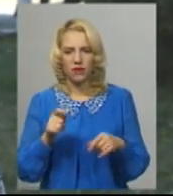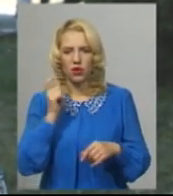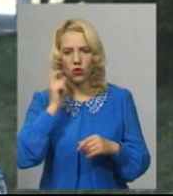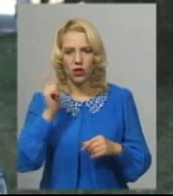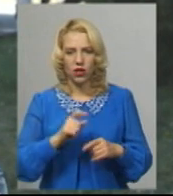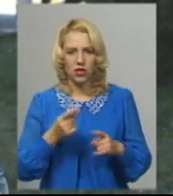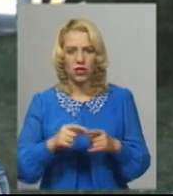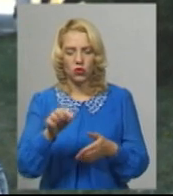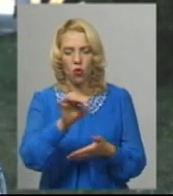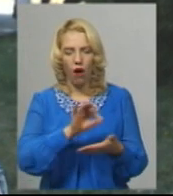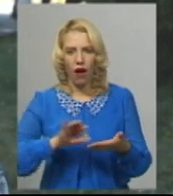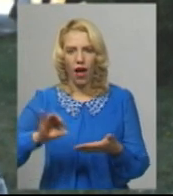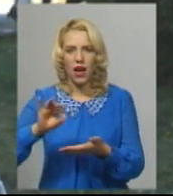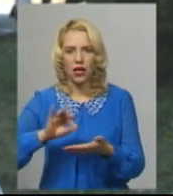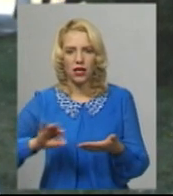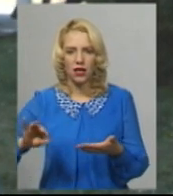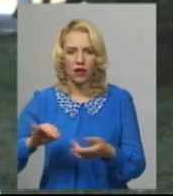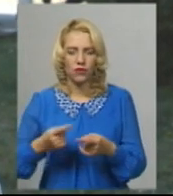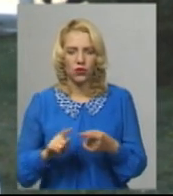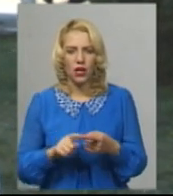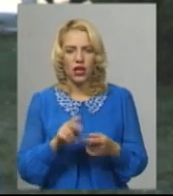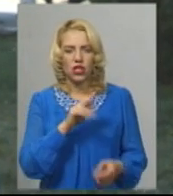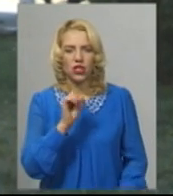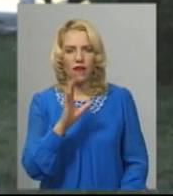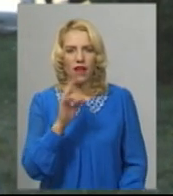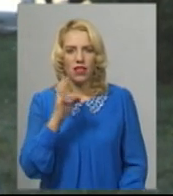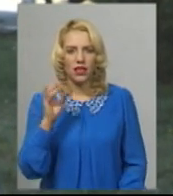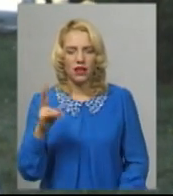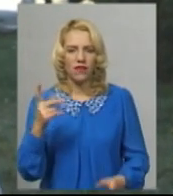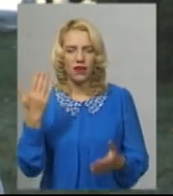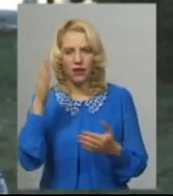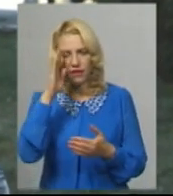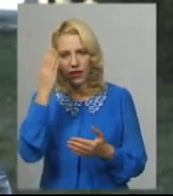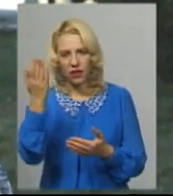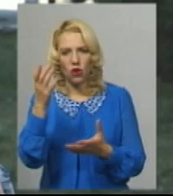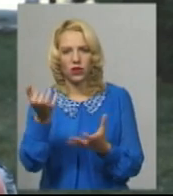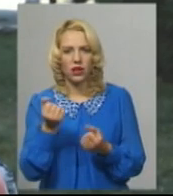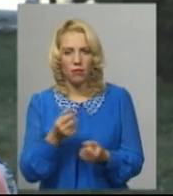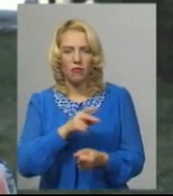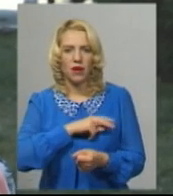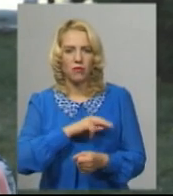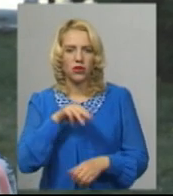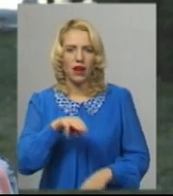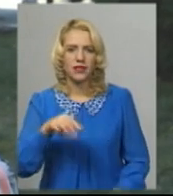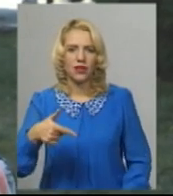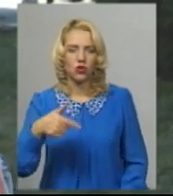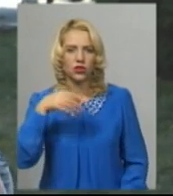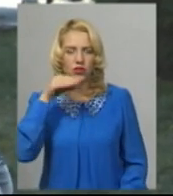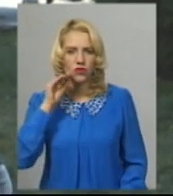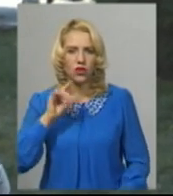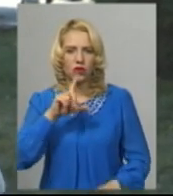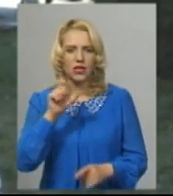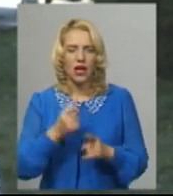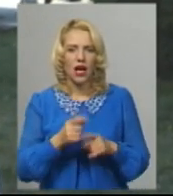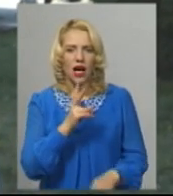українську каліграфію. Це Василь Чебанок, він цього року отримав премію імені Тараса Шевченка. За цю